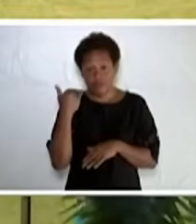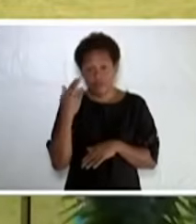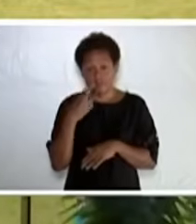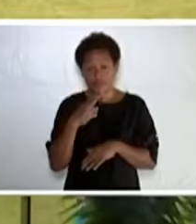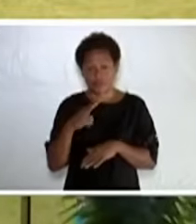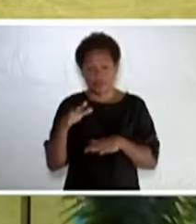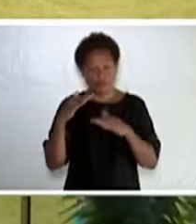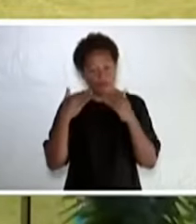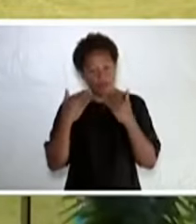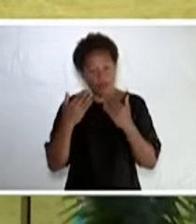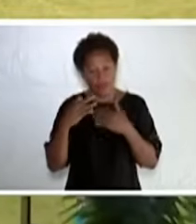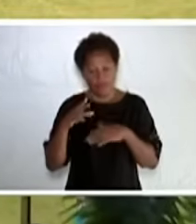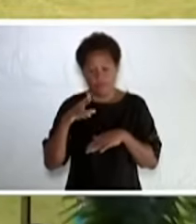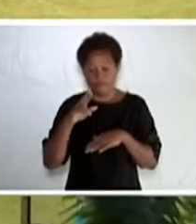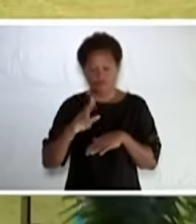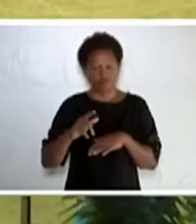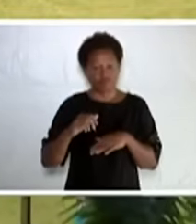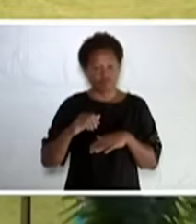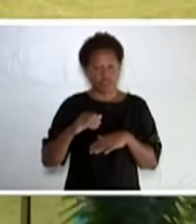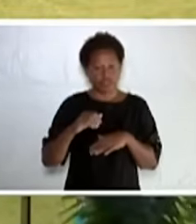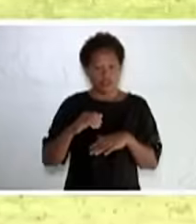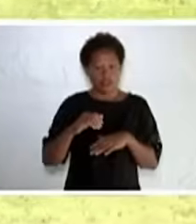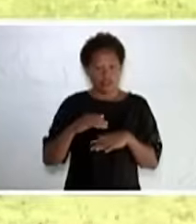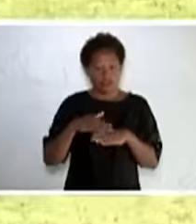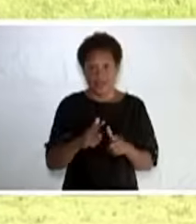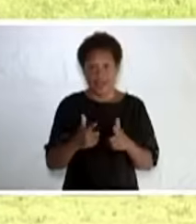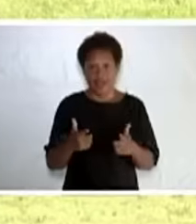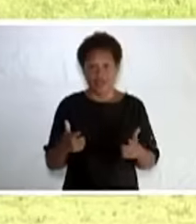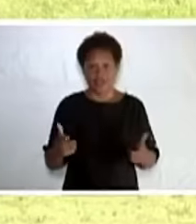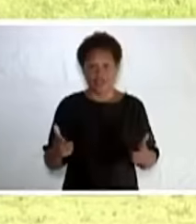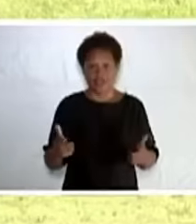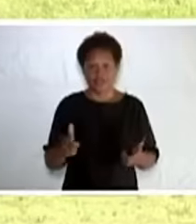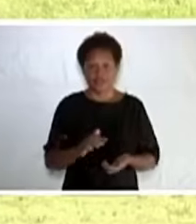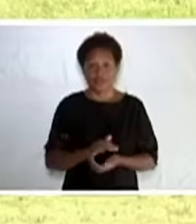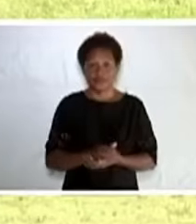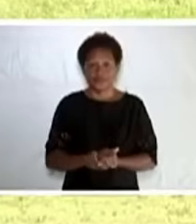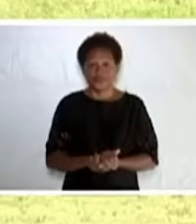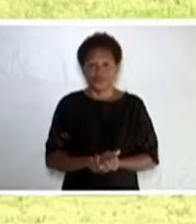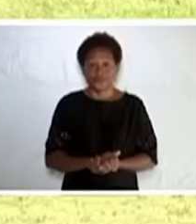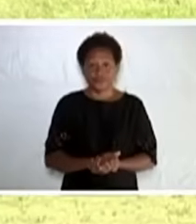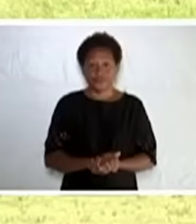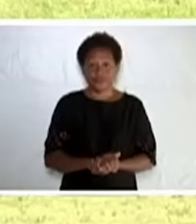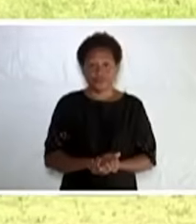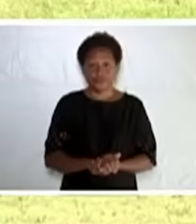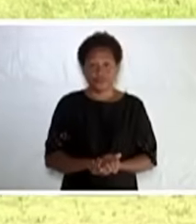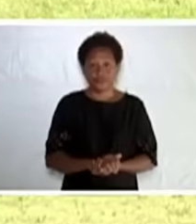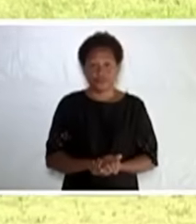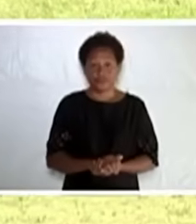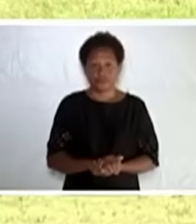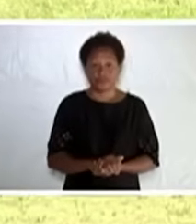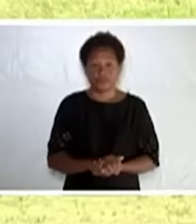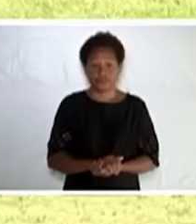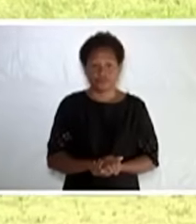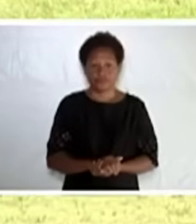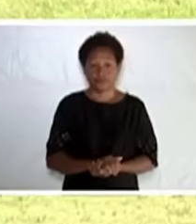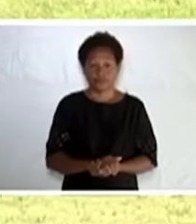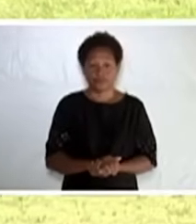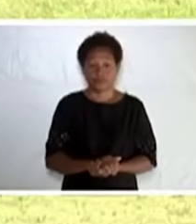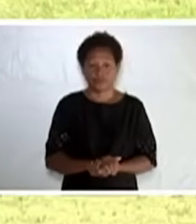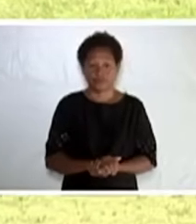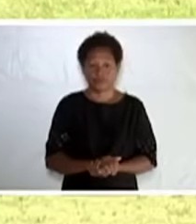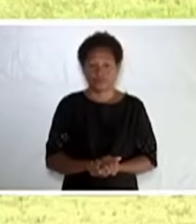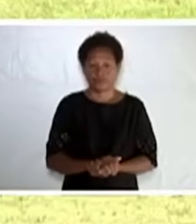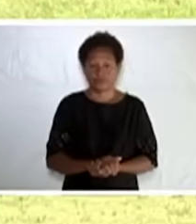remember to thank them for their sacrifice and their dedication. ये अपनी जान दी। आप अगर देखें, ऐसे लोग शायद